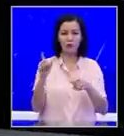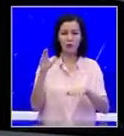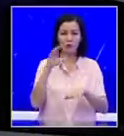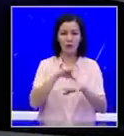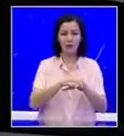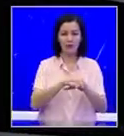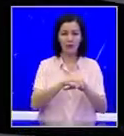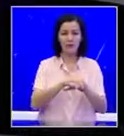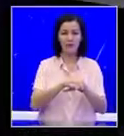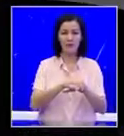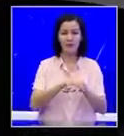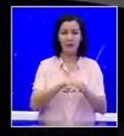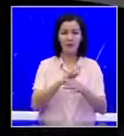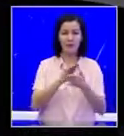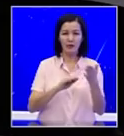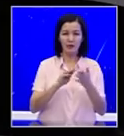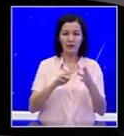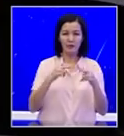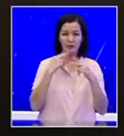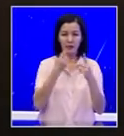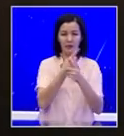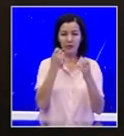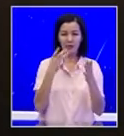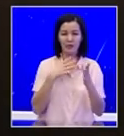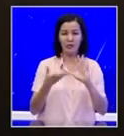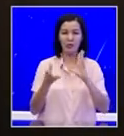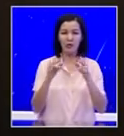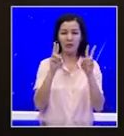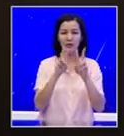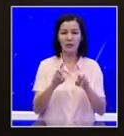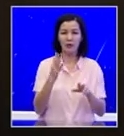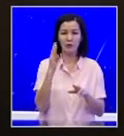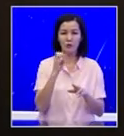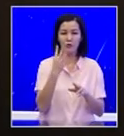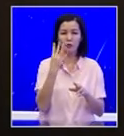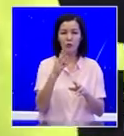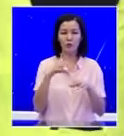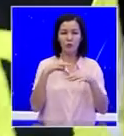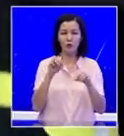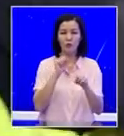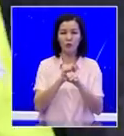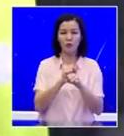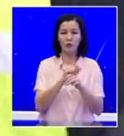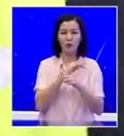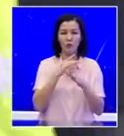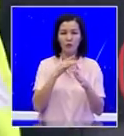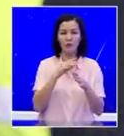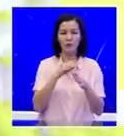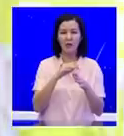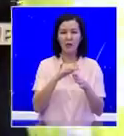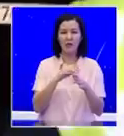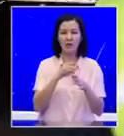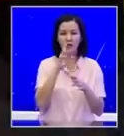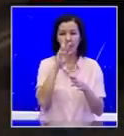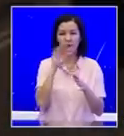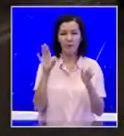оларга акимчилик каттамалар толтурулду. Жалпы рейд барысында 404 көлүк токтотулду. Дени себепсиз жүргөндөр, облыстык